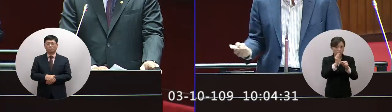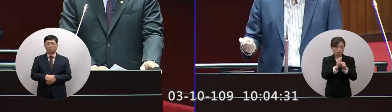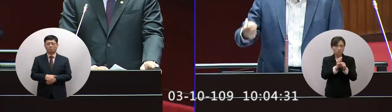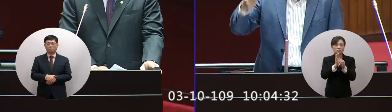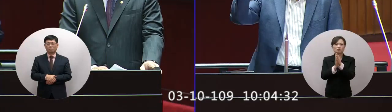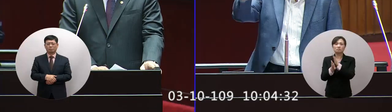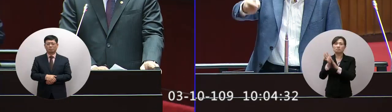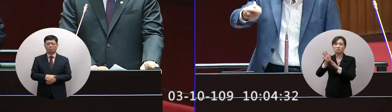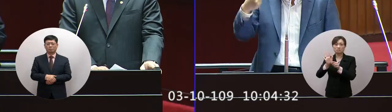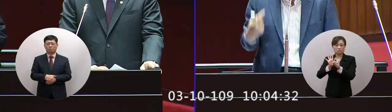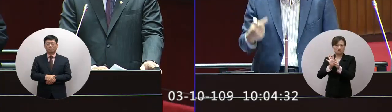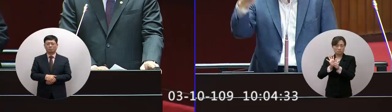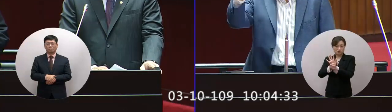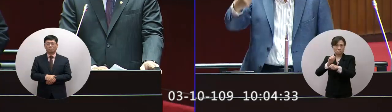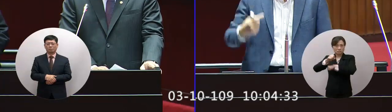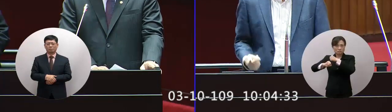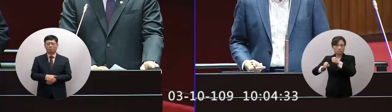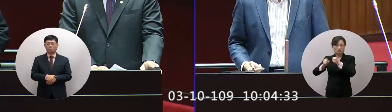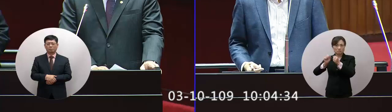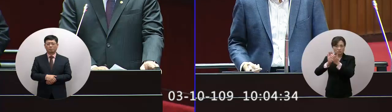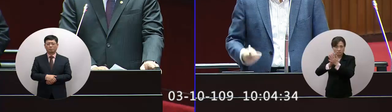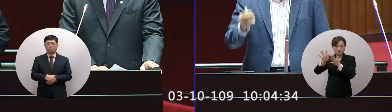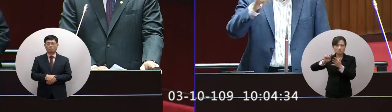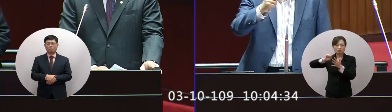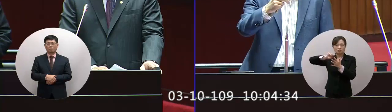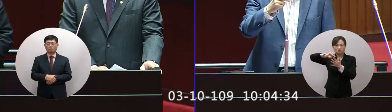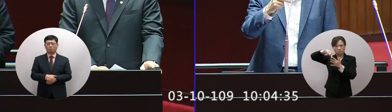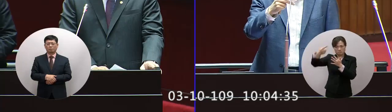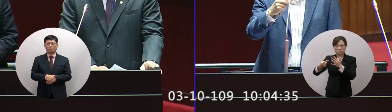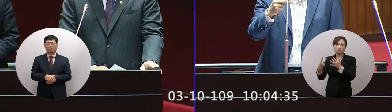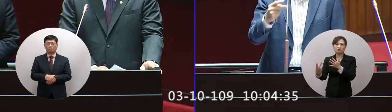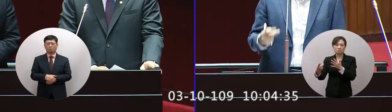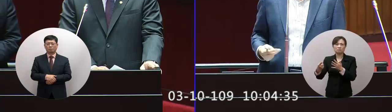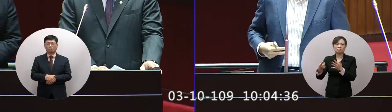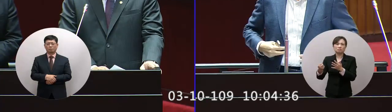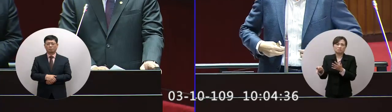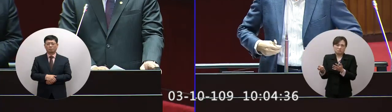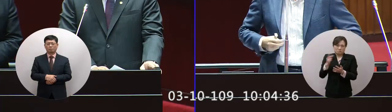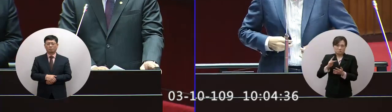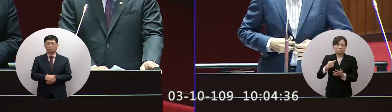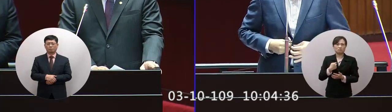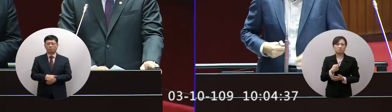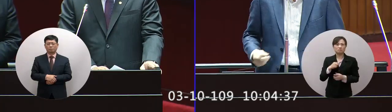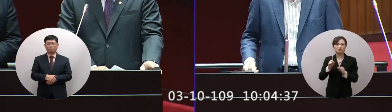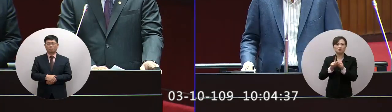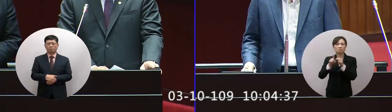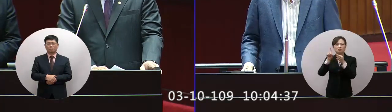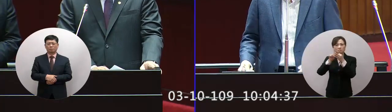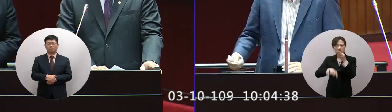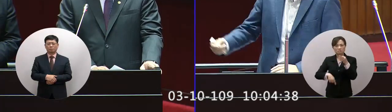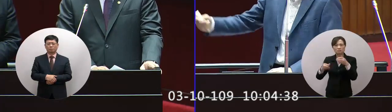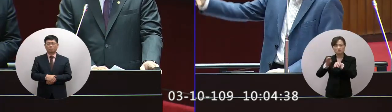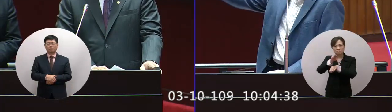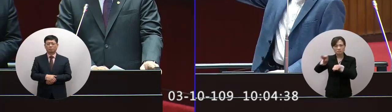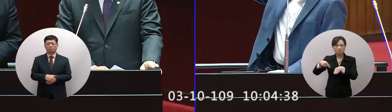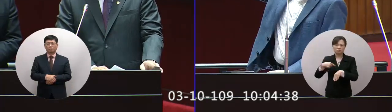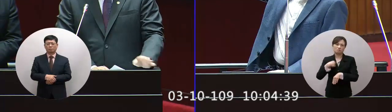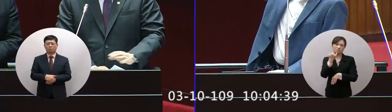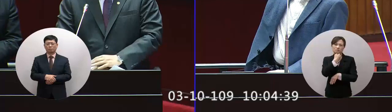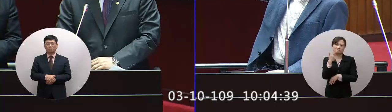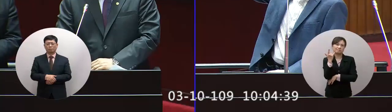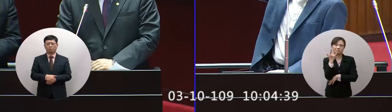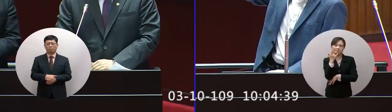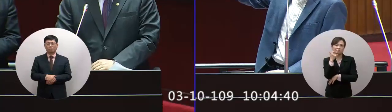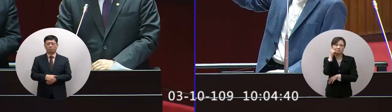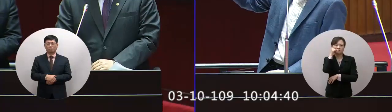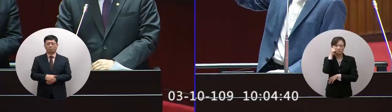推动完才排到中丰交流道啊，我坦白讲，我想要命好一点才等得到。因为